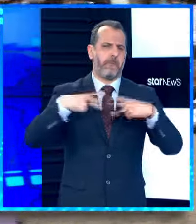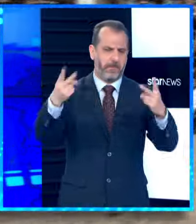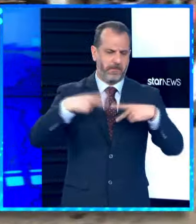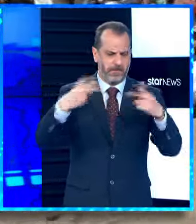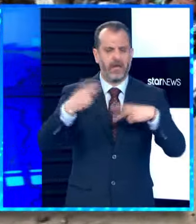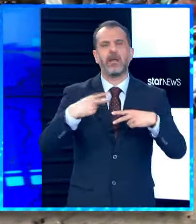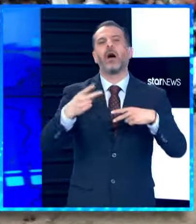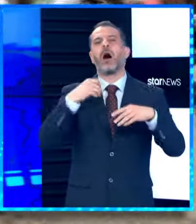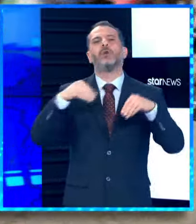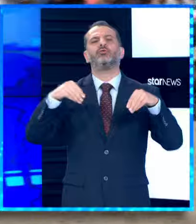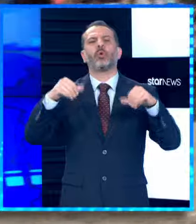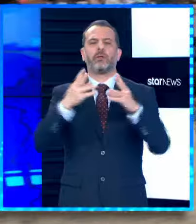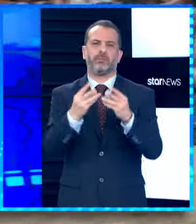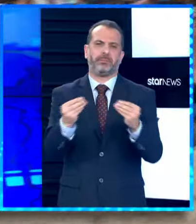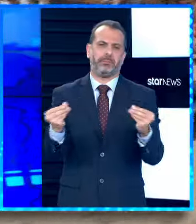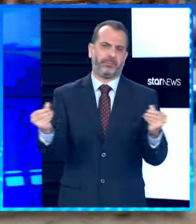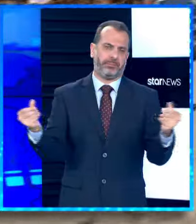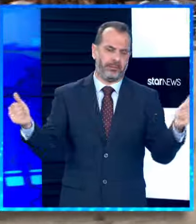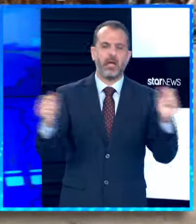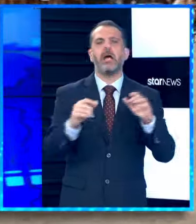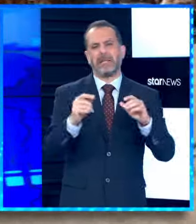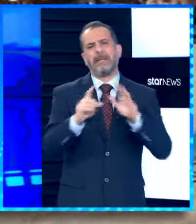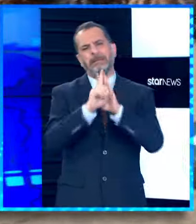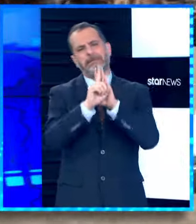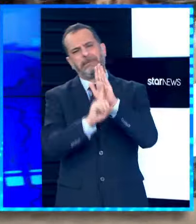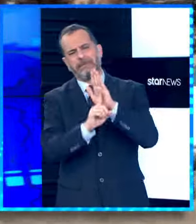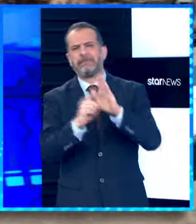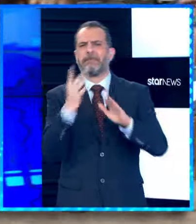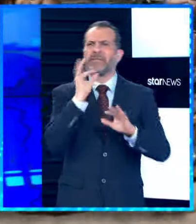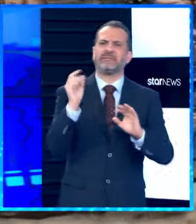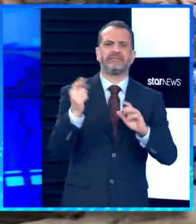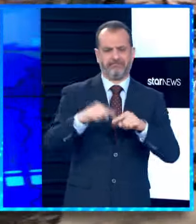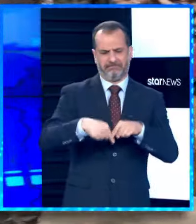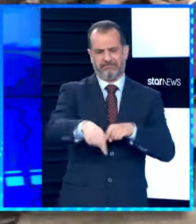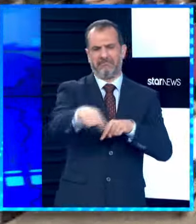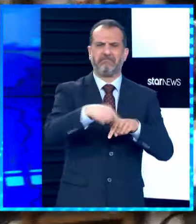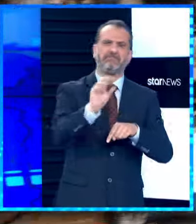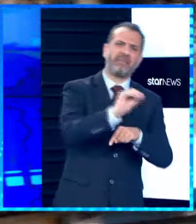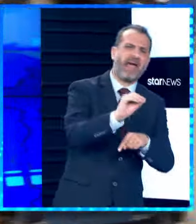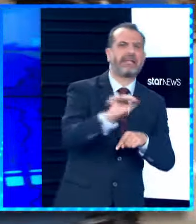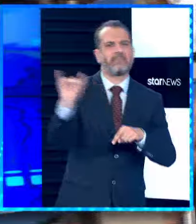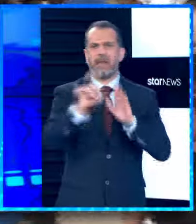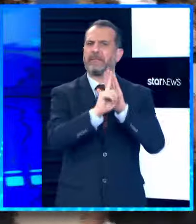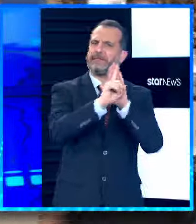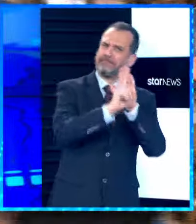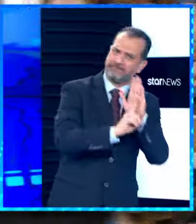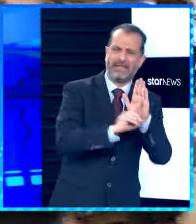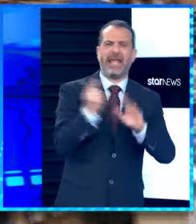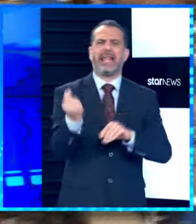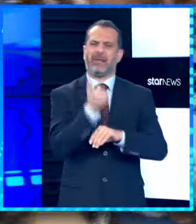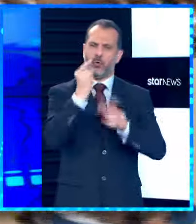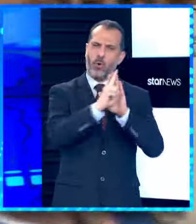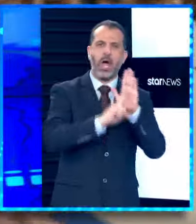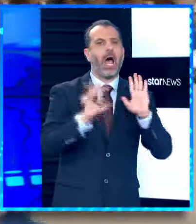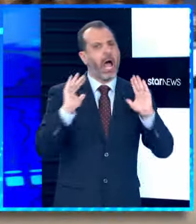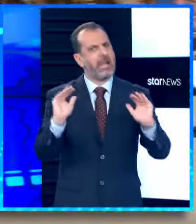οι μεγάλες συγκεντρώσεις της σκόνης και παράλληλα η θερμοκρασία θα πέσει στα μέσα της εβδομάδας Τετάρτη-Πέμπτη. Παρ' όλα αυτά όμως θα